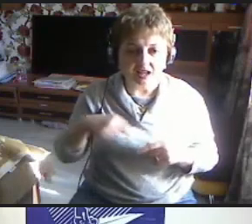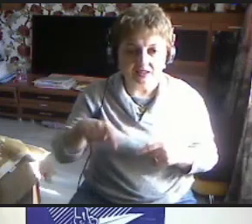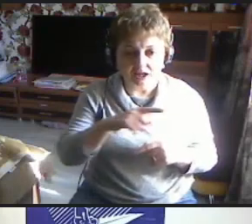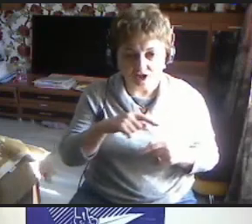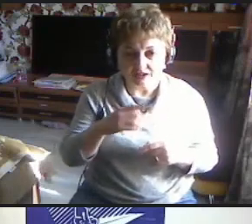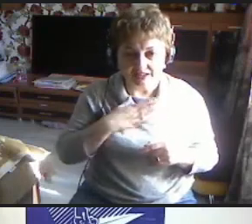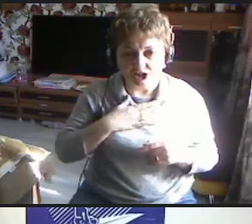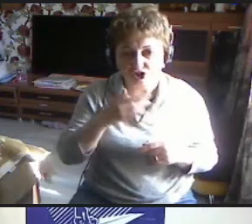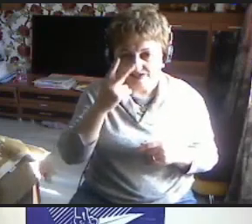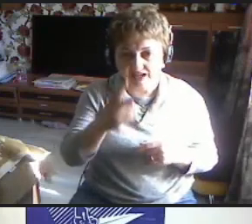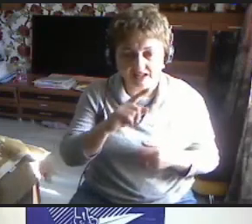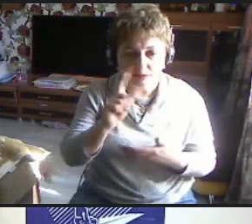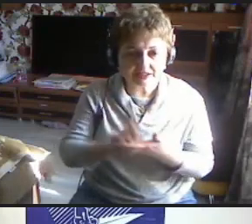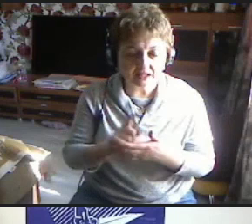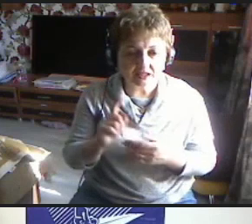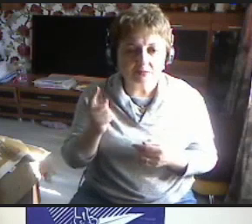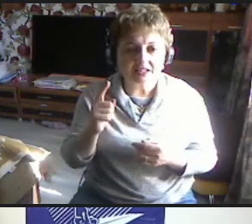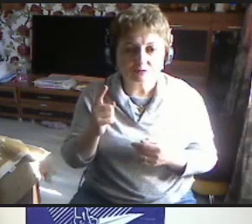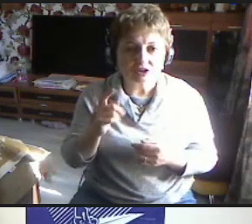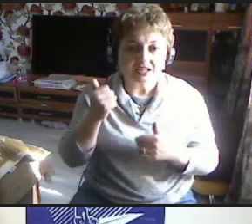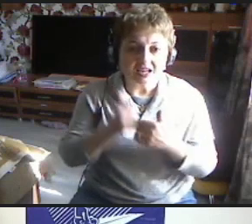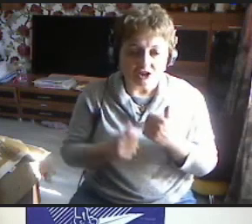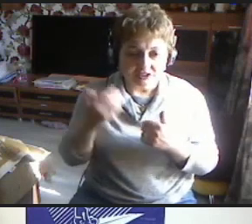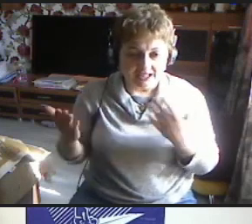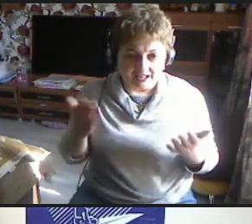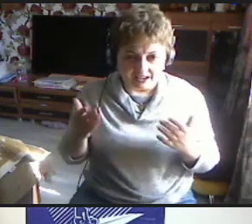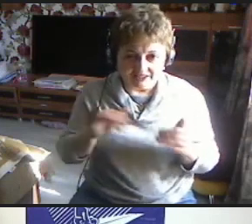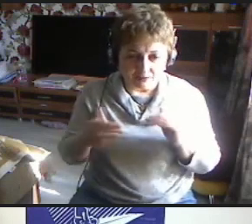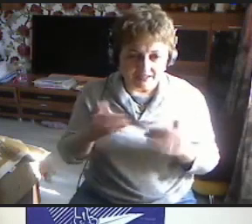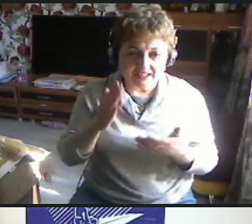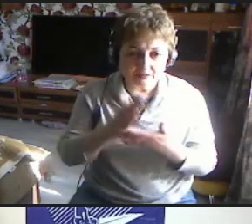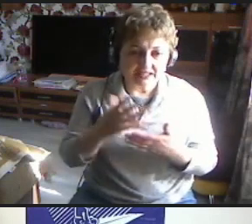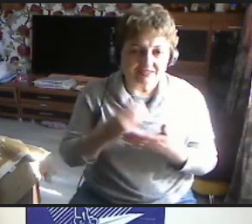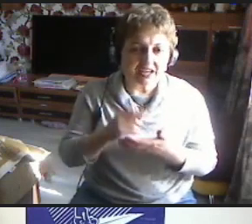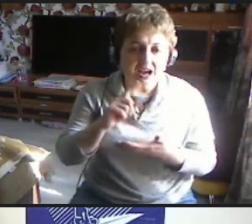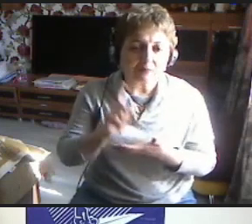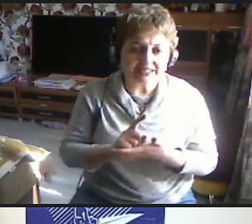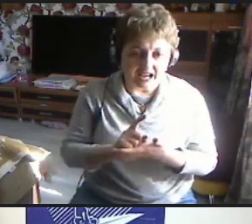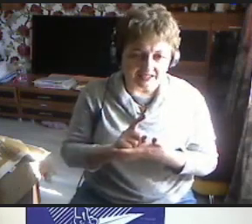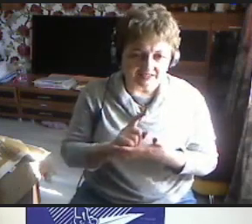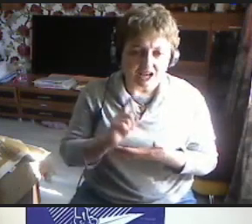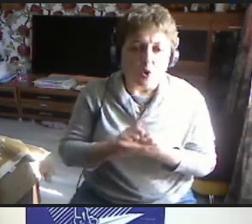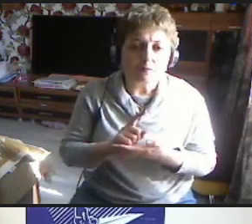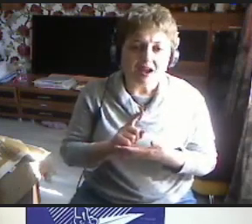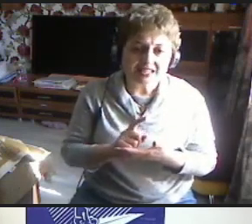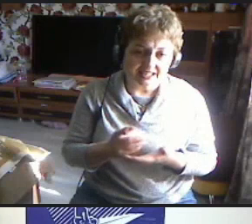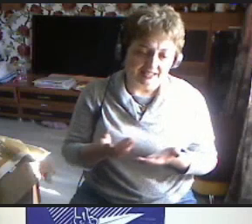что, опять-таки, каждая сторона взаимодействия имеет свои обязательства, обязанности,